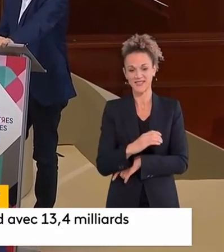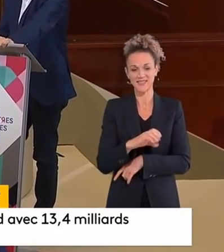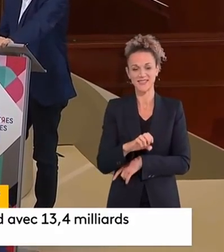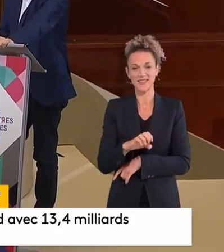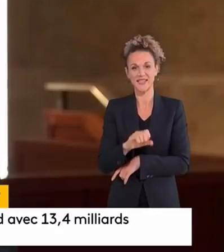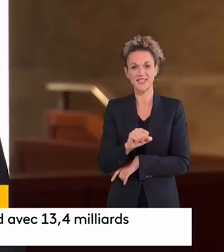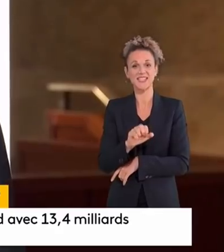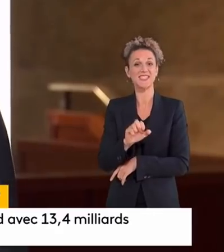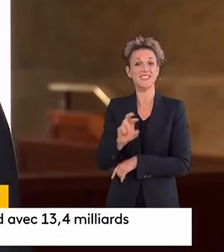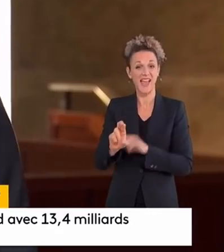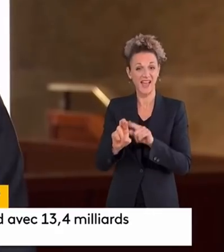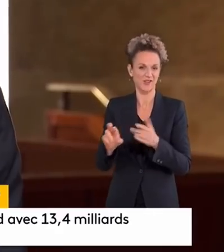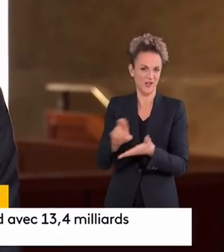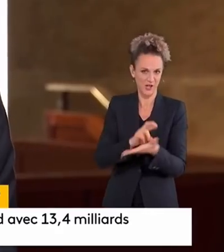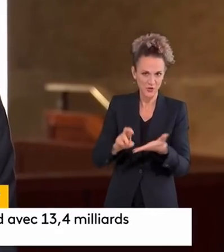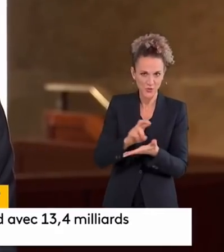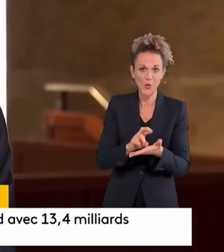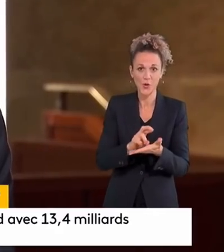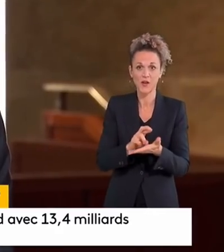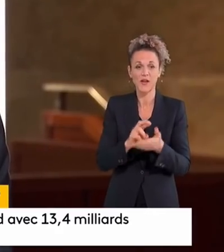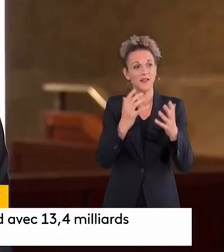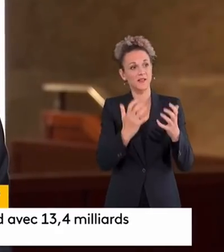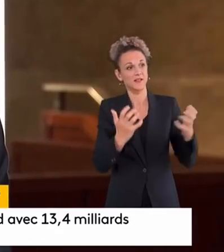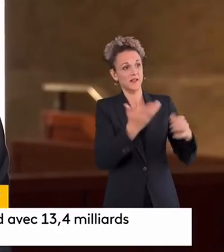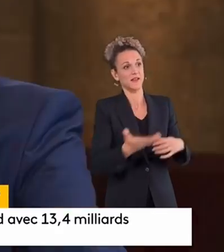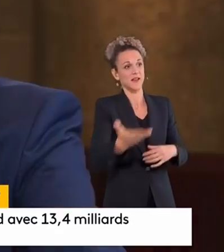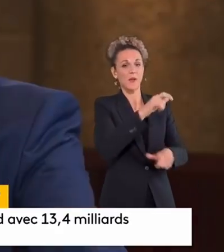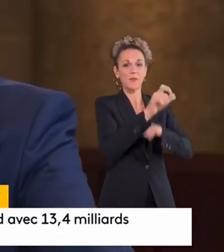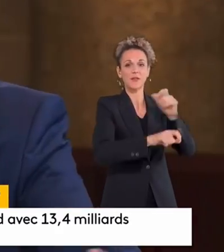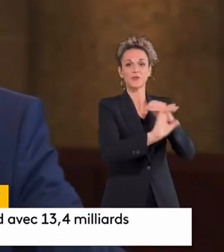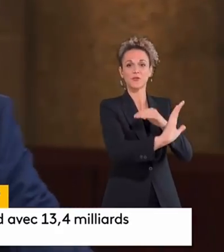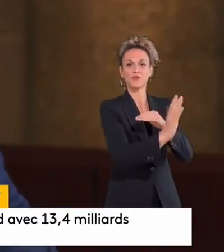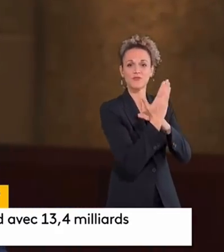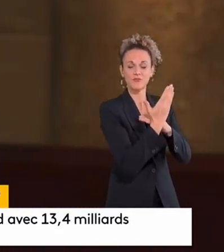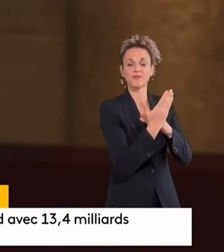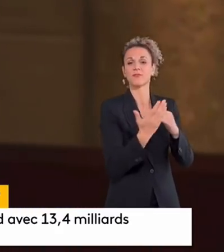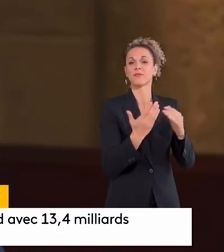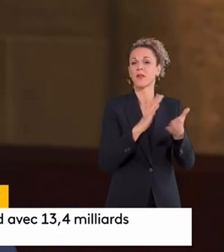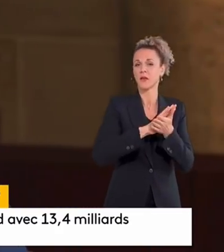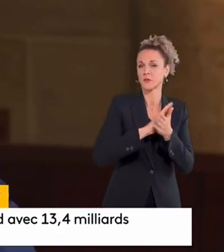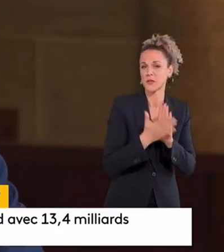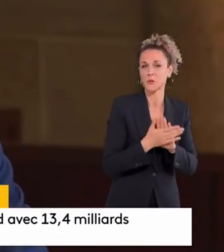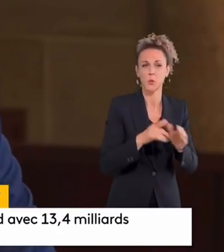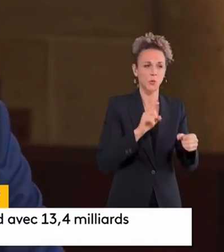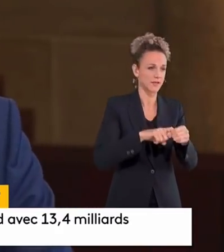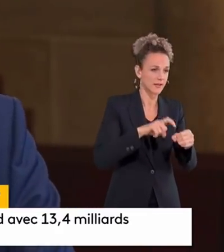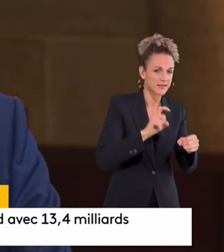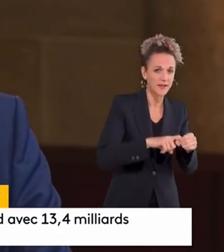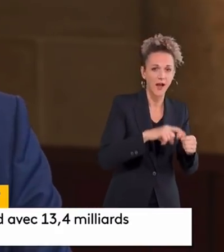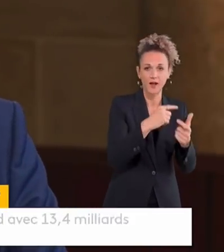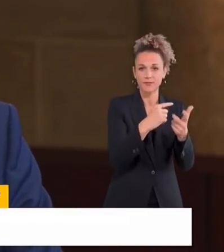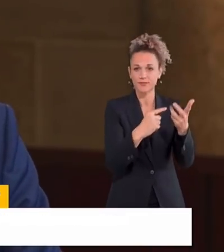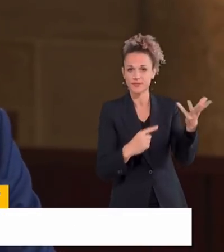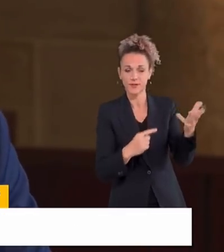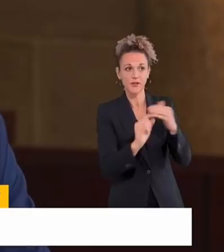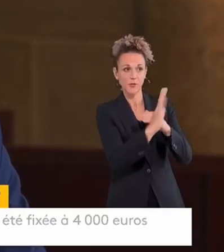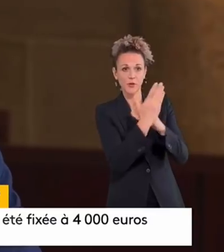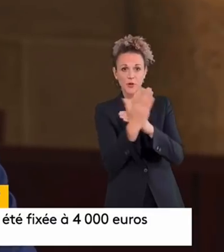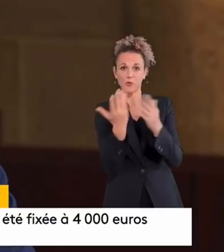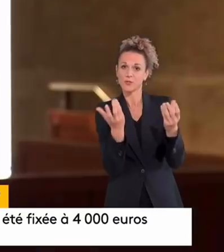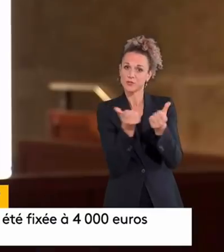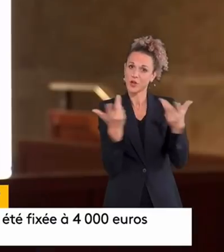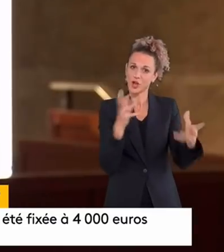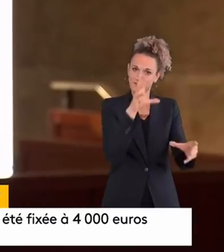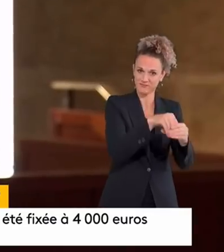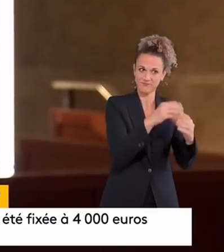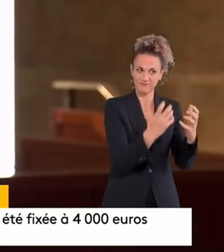avez, vous le savez, en face de vous, des représentants de la société civile, les corps intermédiaires, comment dire, représentent les syndicats, les associations, les